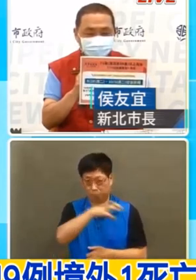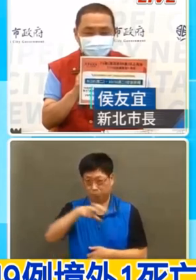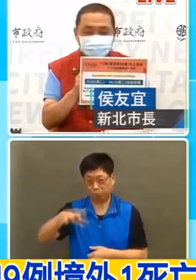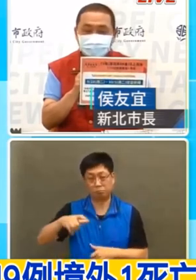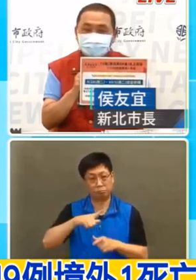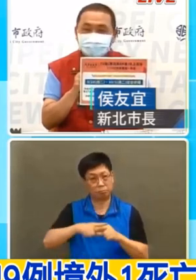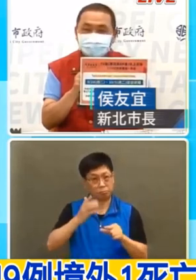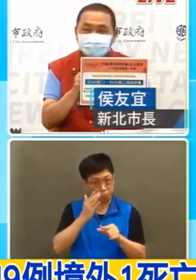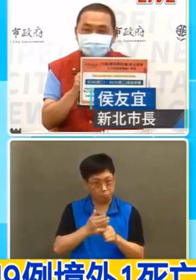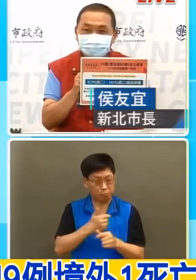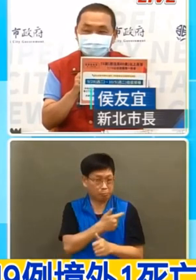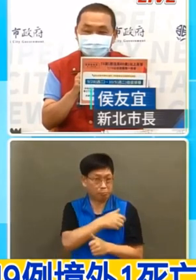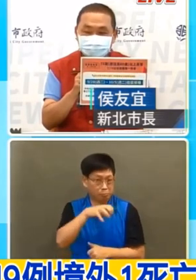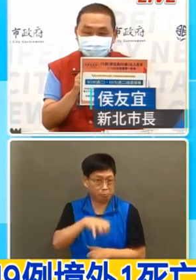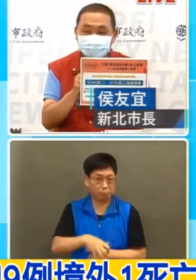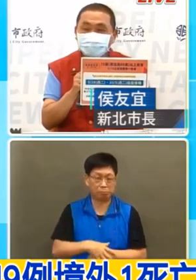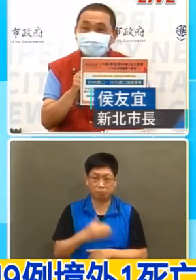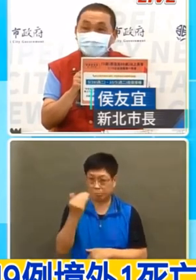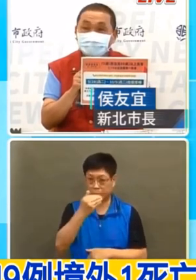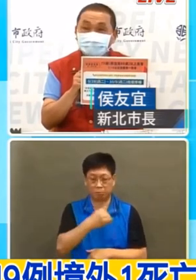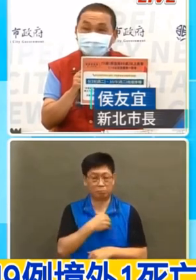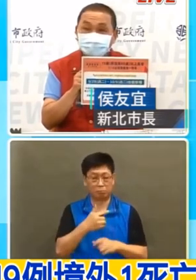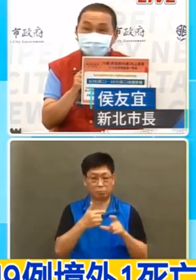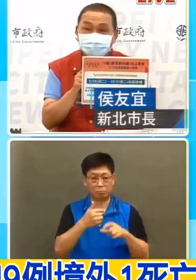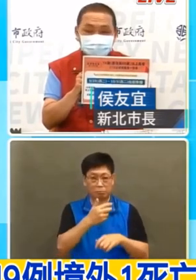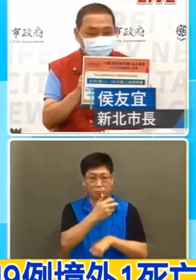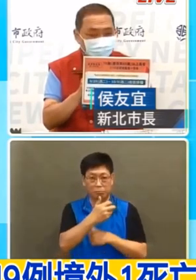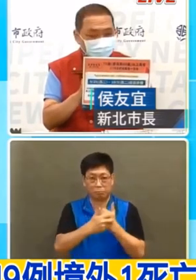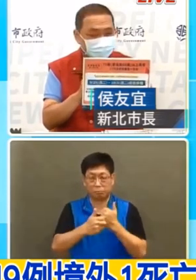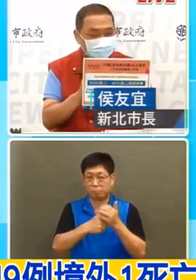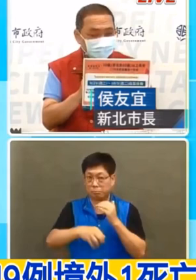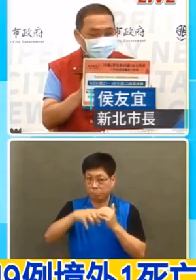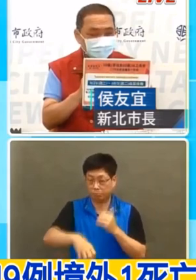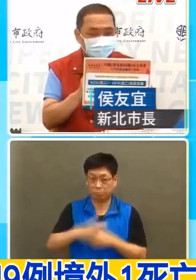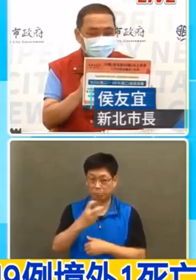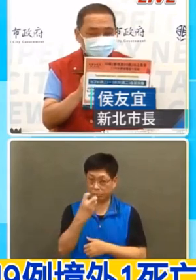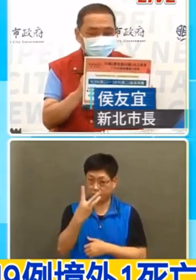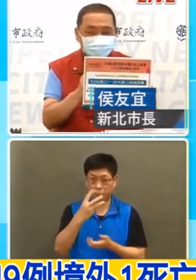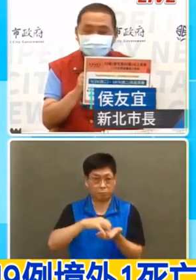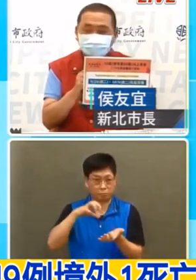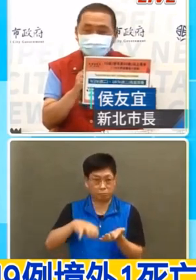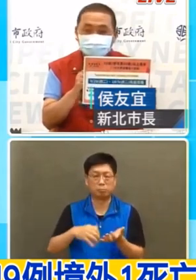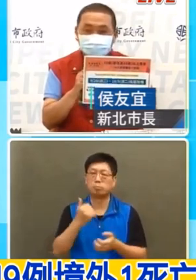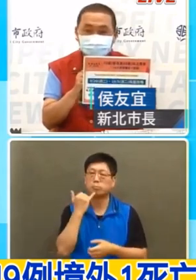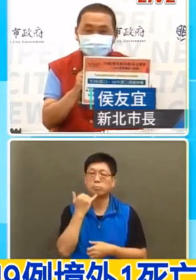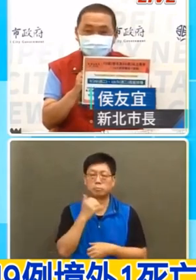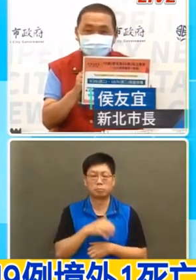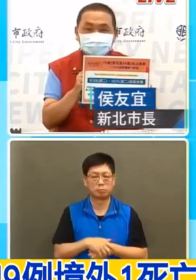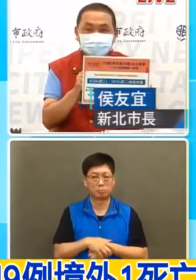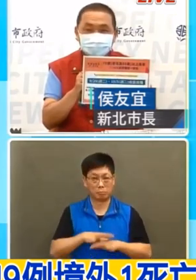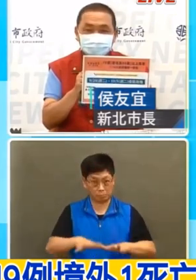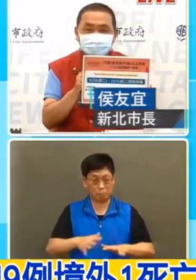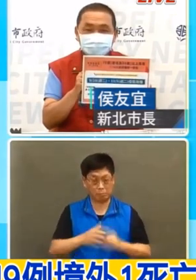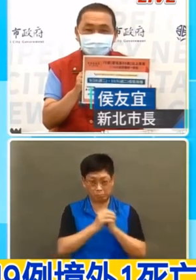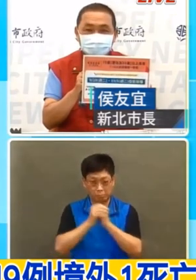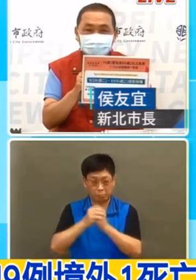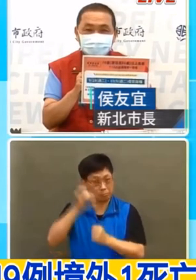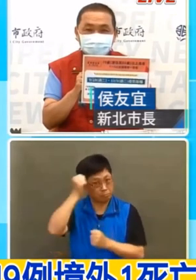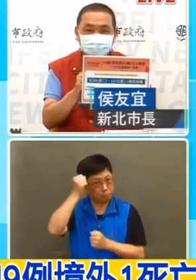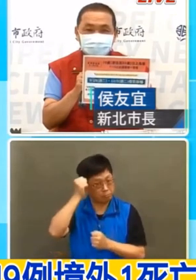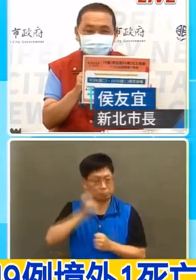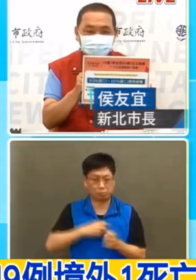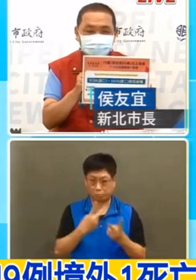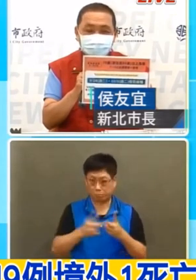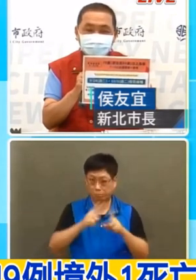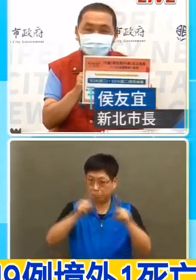型的接种站，29区的卫生所，23家的医院。那这里还要拜托大家记得携带通知